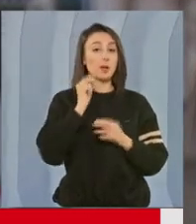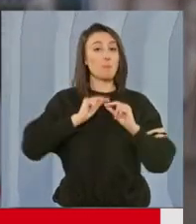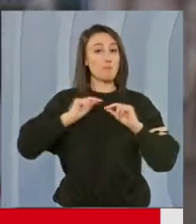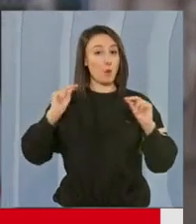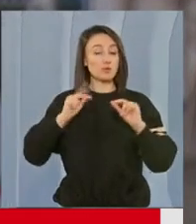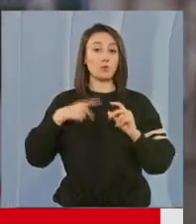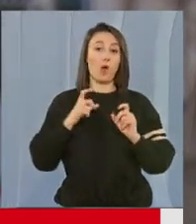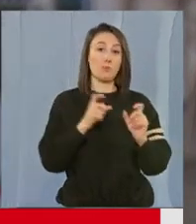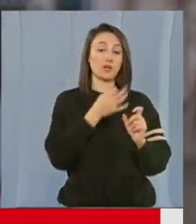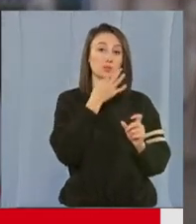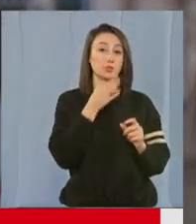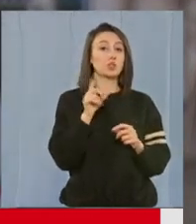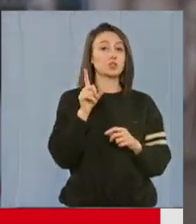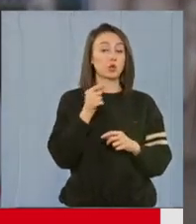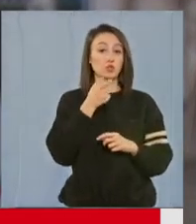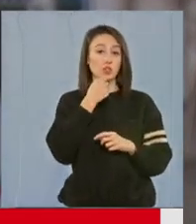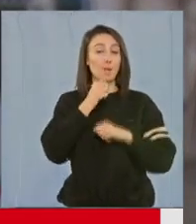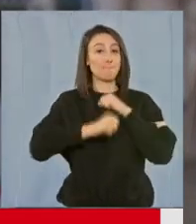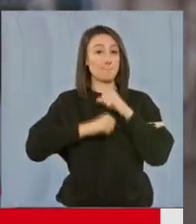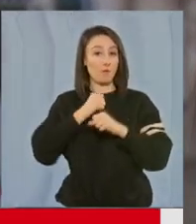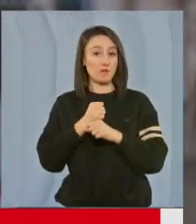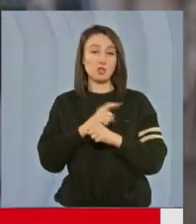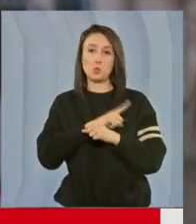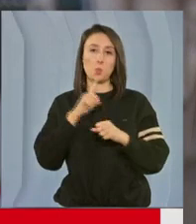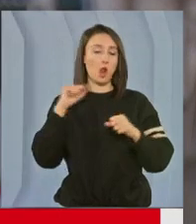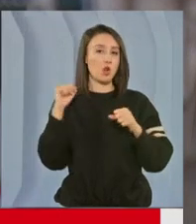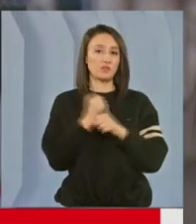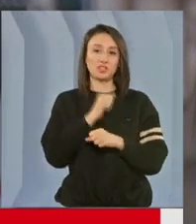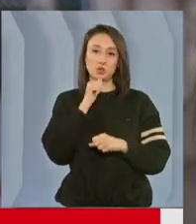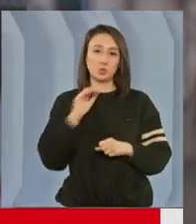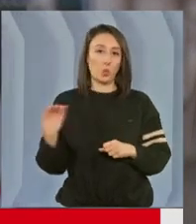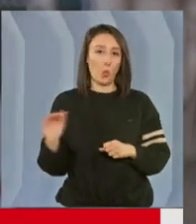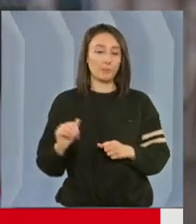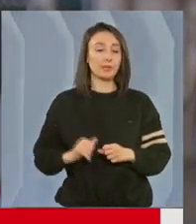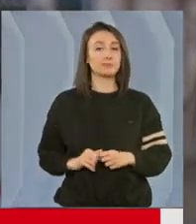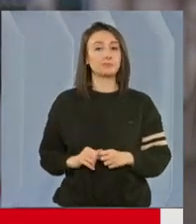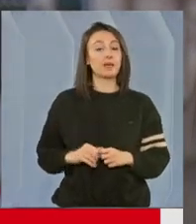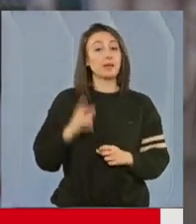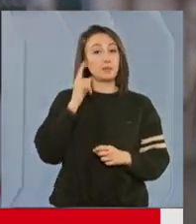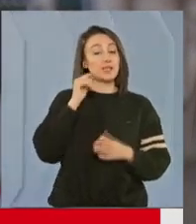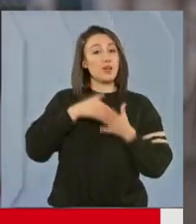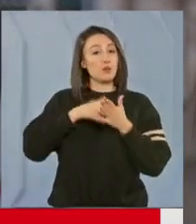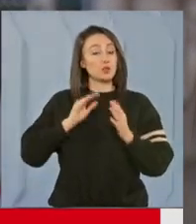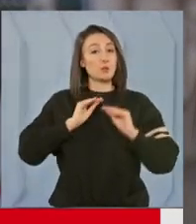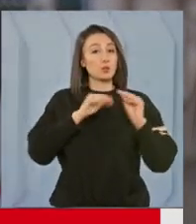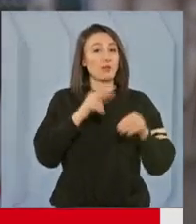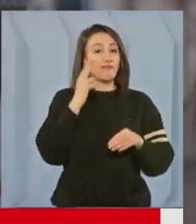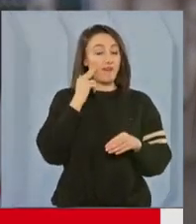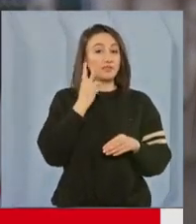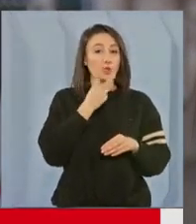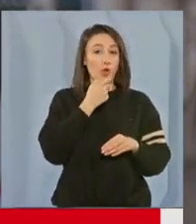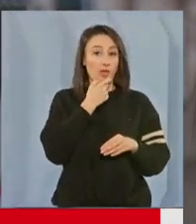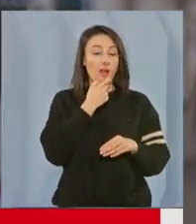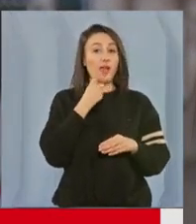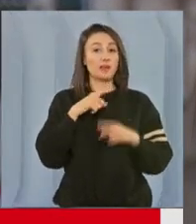didactic se apără și spune că în cei 20 de ani De profesie n a lovit niciun copil între timp părinții refuză să și mai ducă fetița de doar